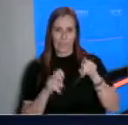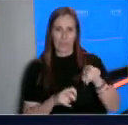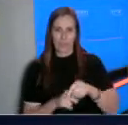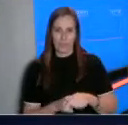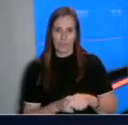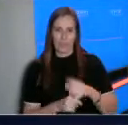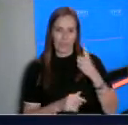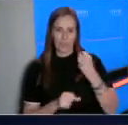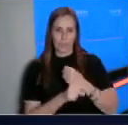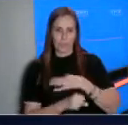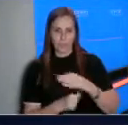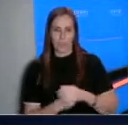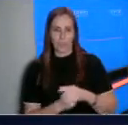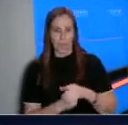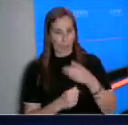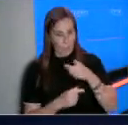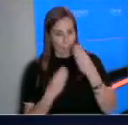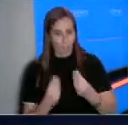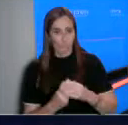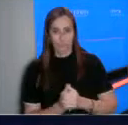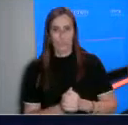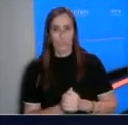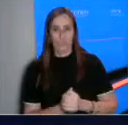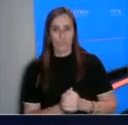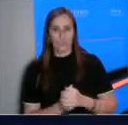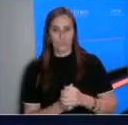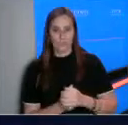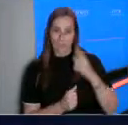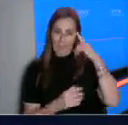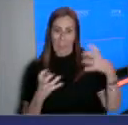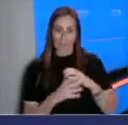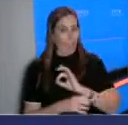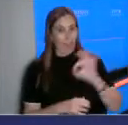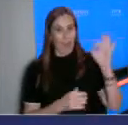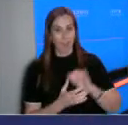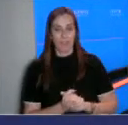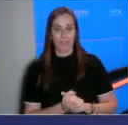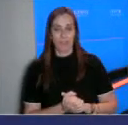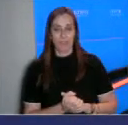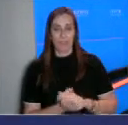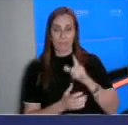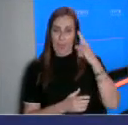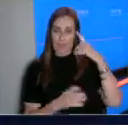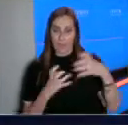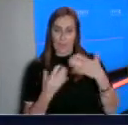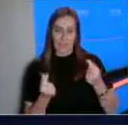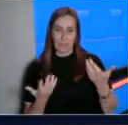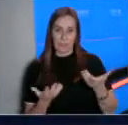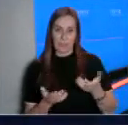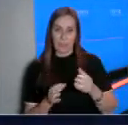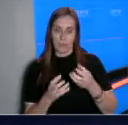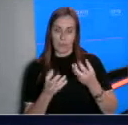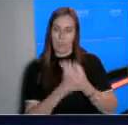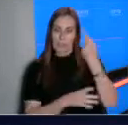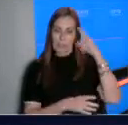אישה באחת העבודות שלי. את מהטובים, את מהטובים. משתדלת. מדעי החברה זה אחלה. וואלה. כן, אבל אז במדעי החברה אין כסף, אז טוב, פותח